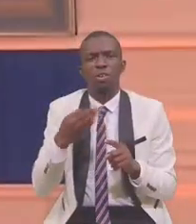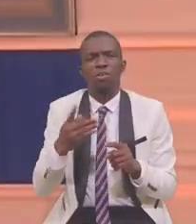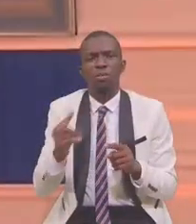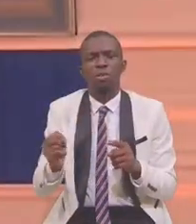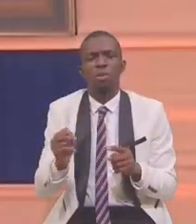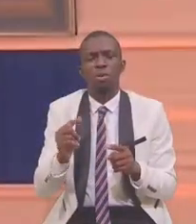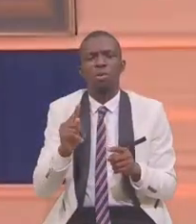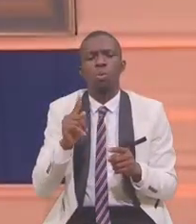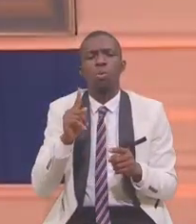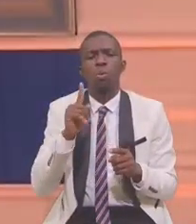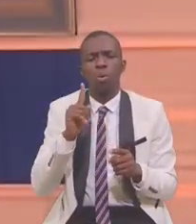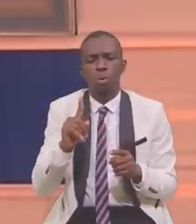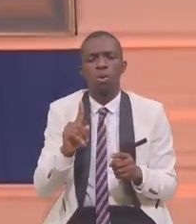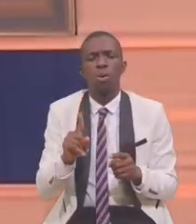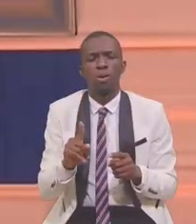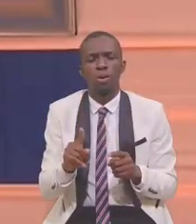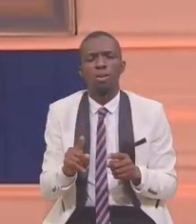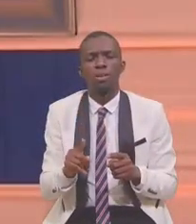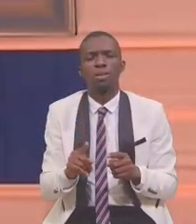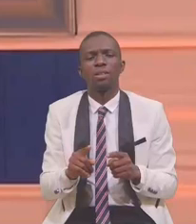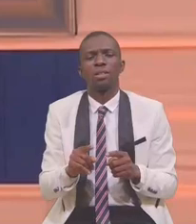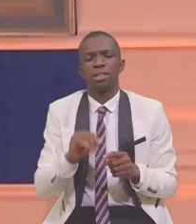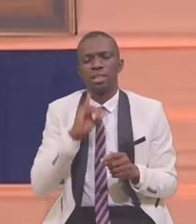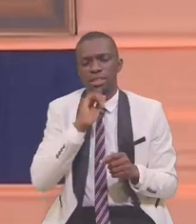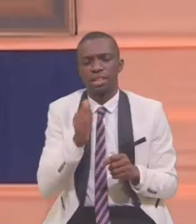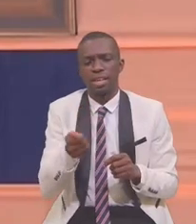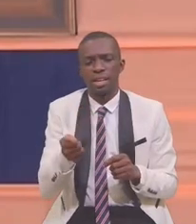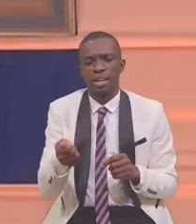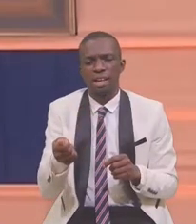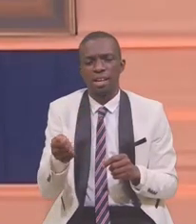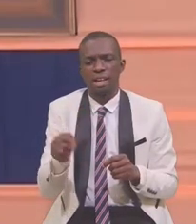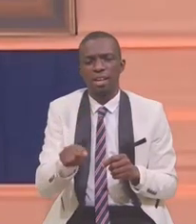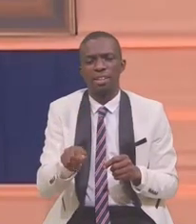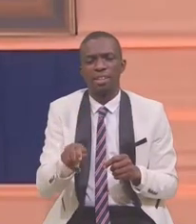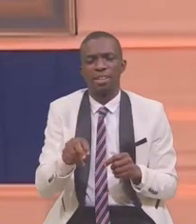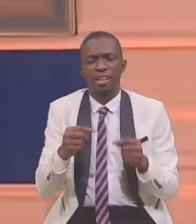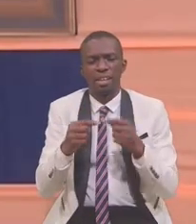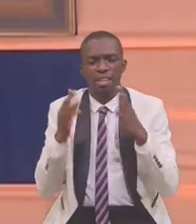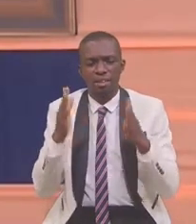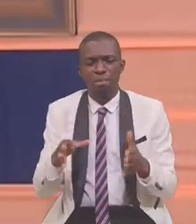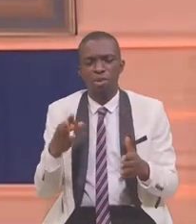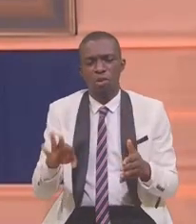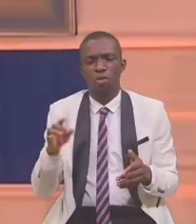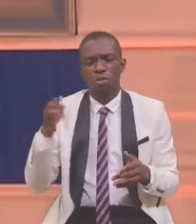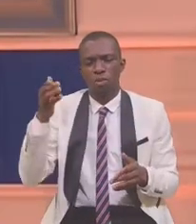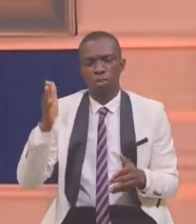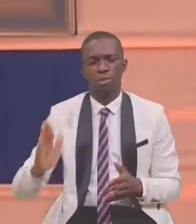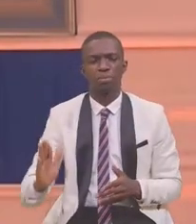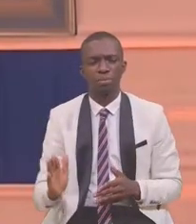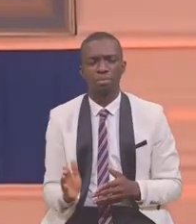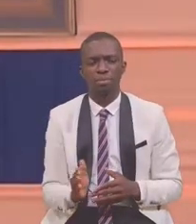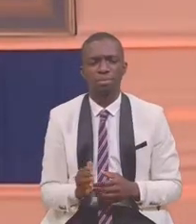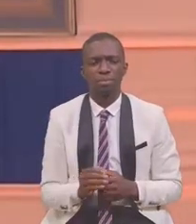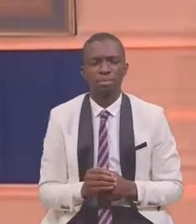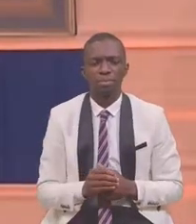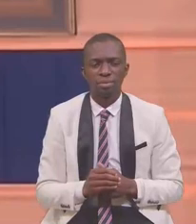vous ne soyez pas ennemis de Dieu. Retournons à Jean 17. Jean 17,